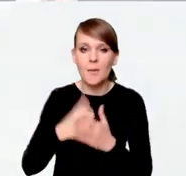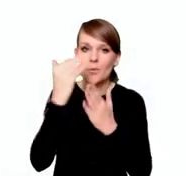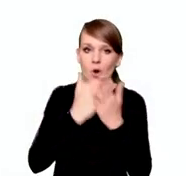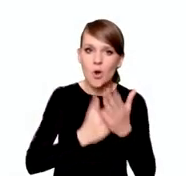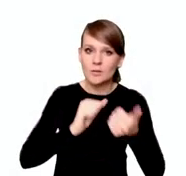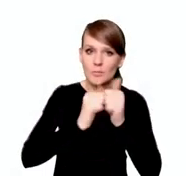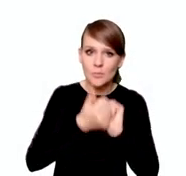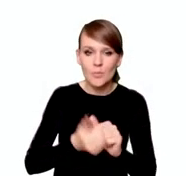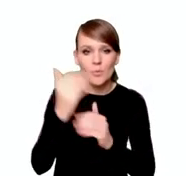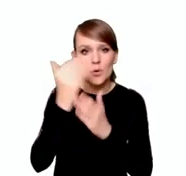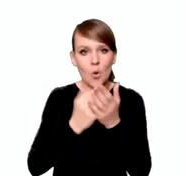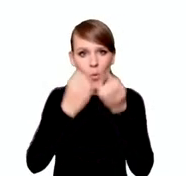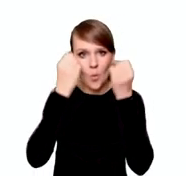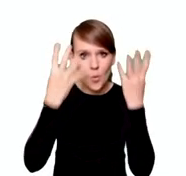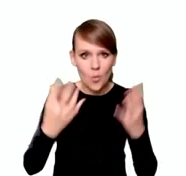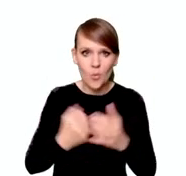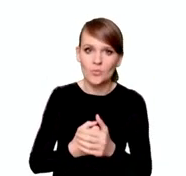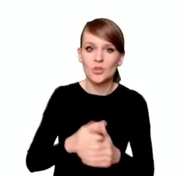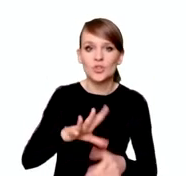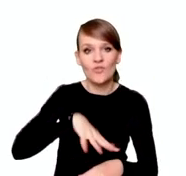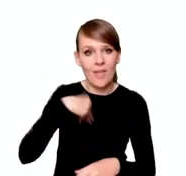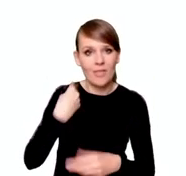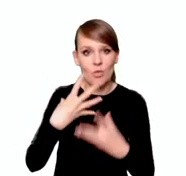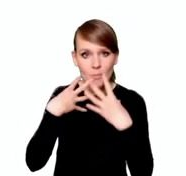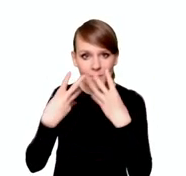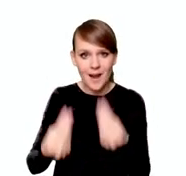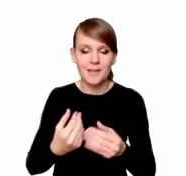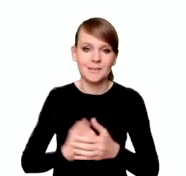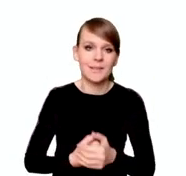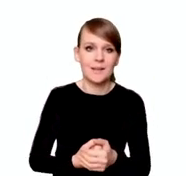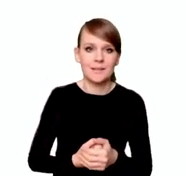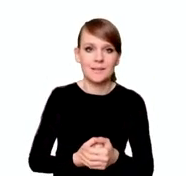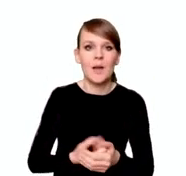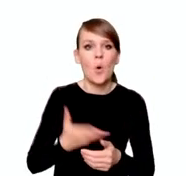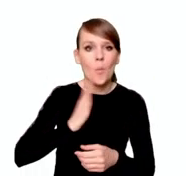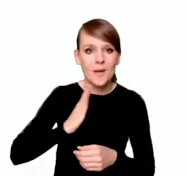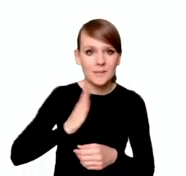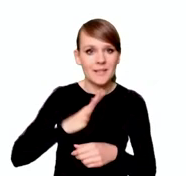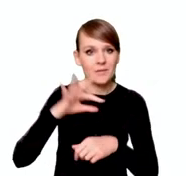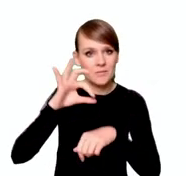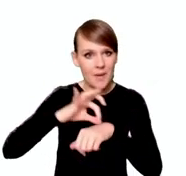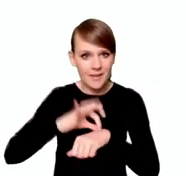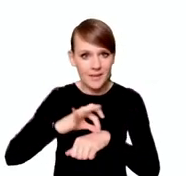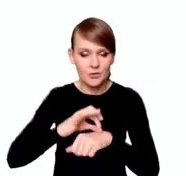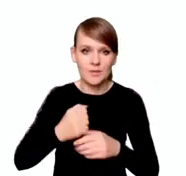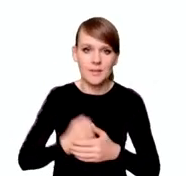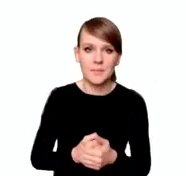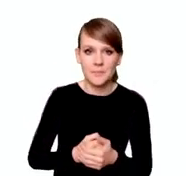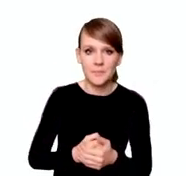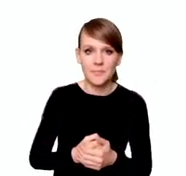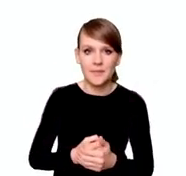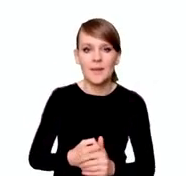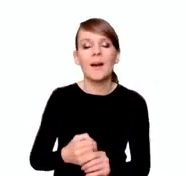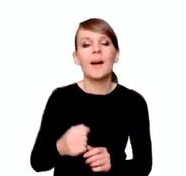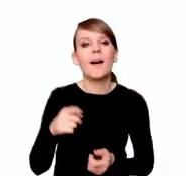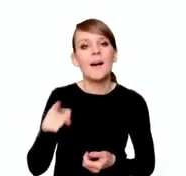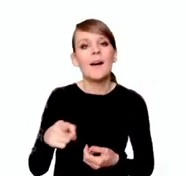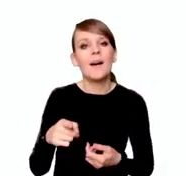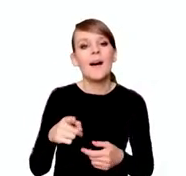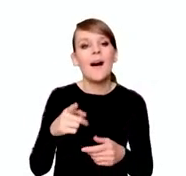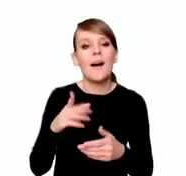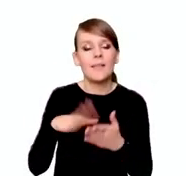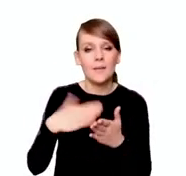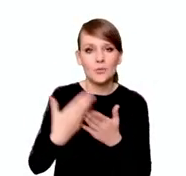kulturalne, prezenty na święta, ubezpieczenia medyczne. Jeżeli chodzi o aktywność prozdrowotna,